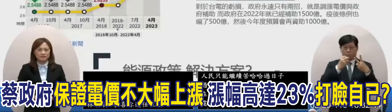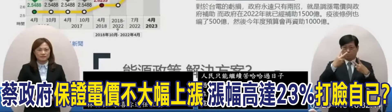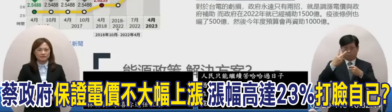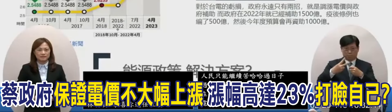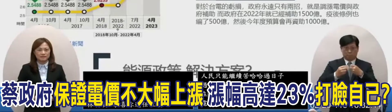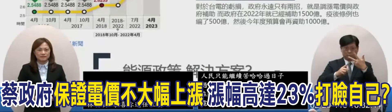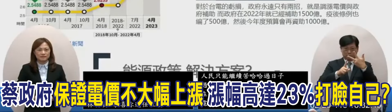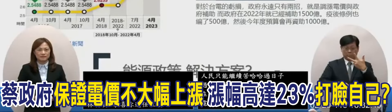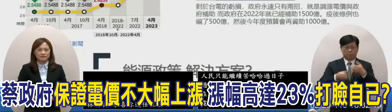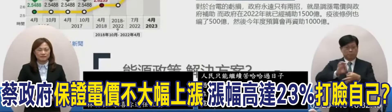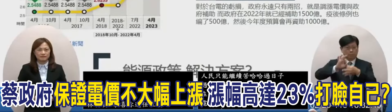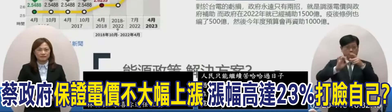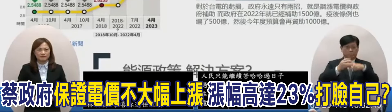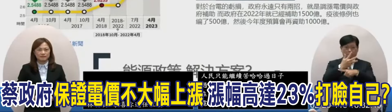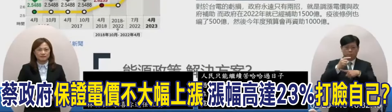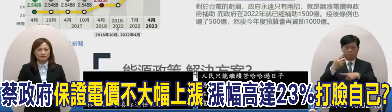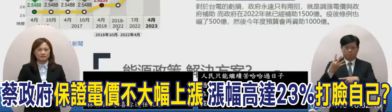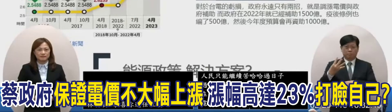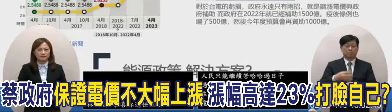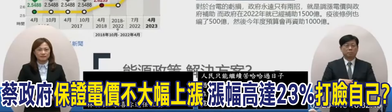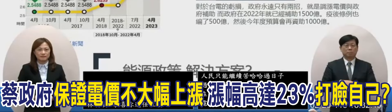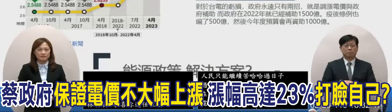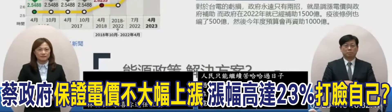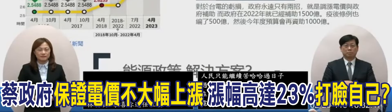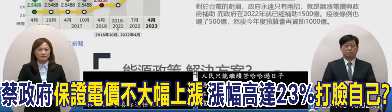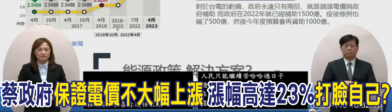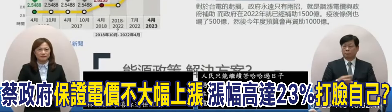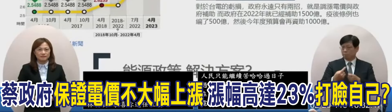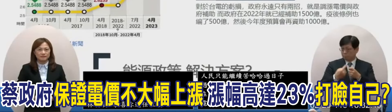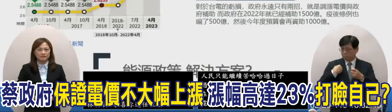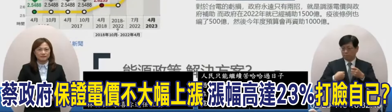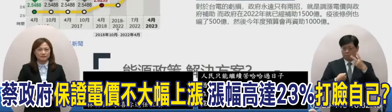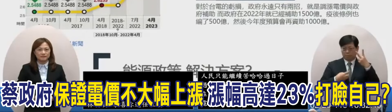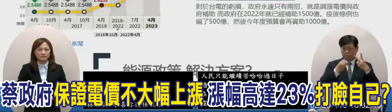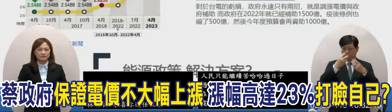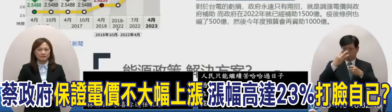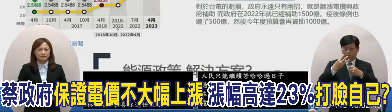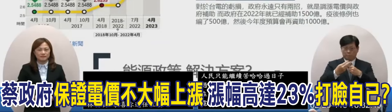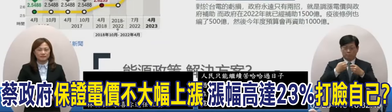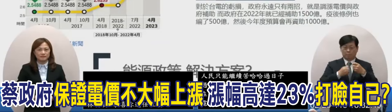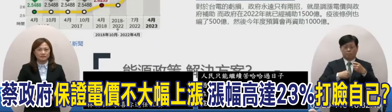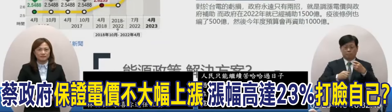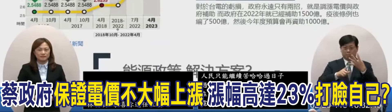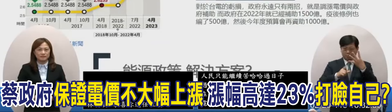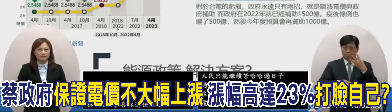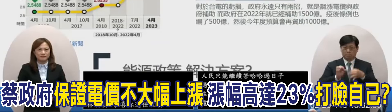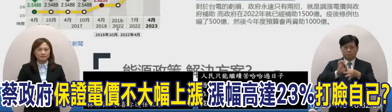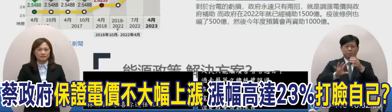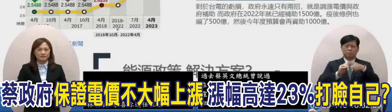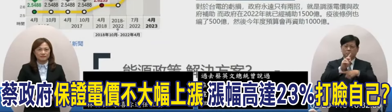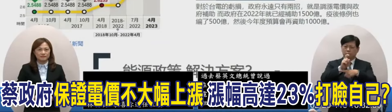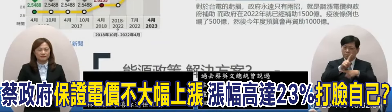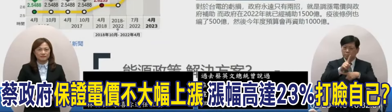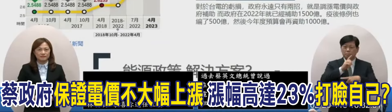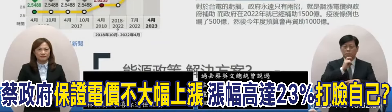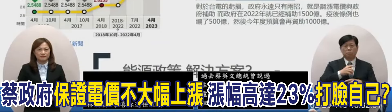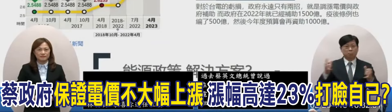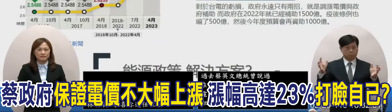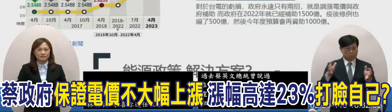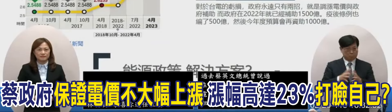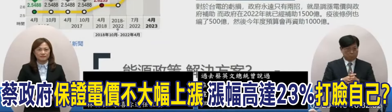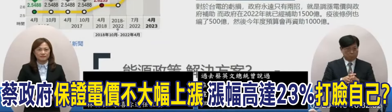2022年7月涨8.4%，啊，去年2023年4月涨11%，涨幅